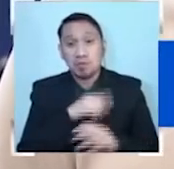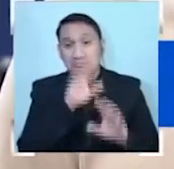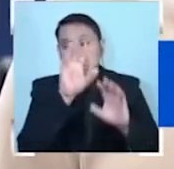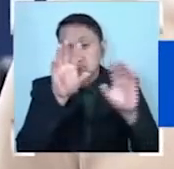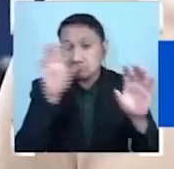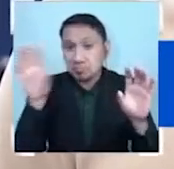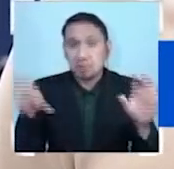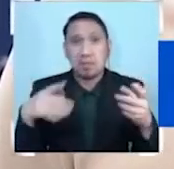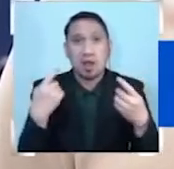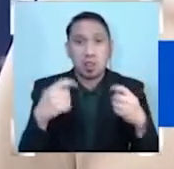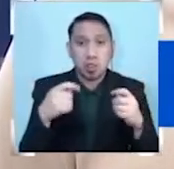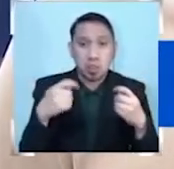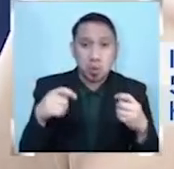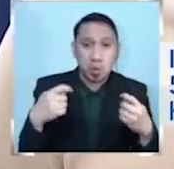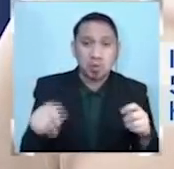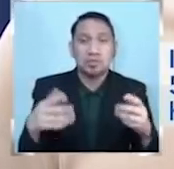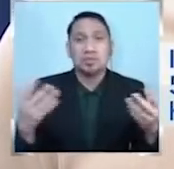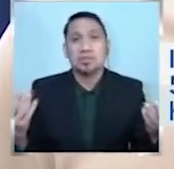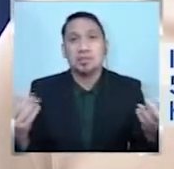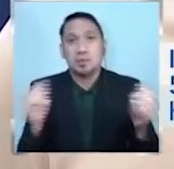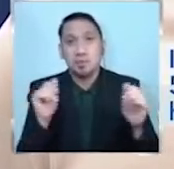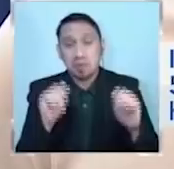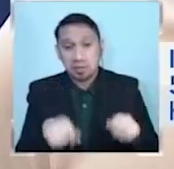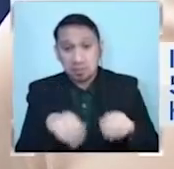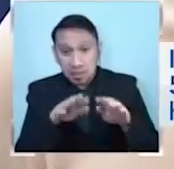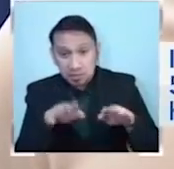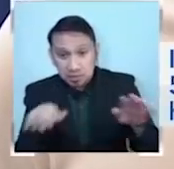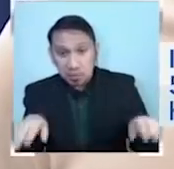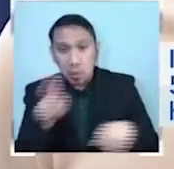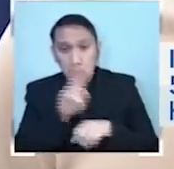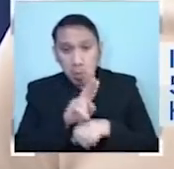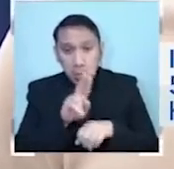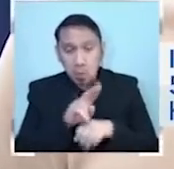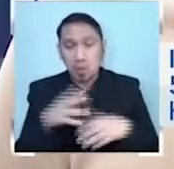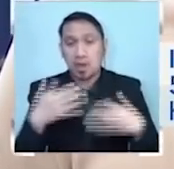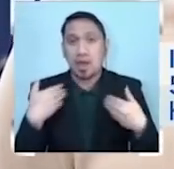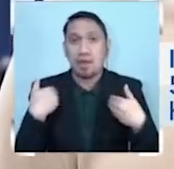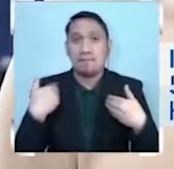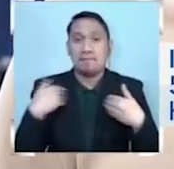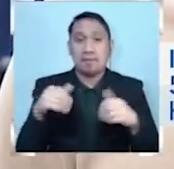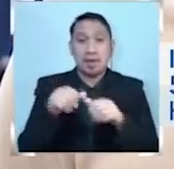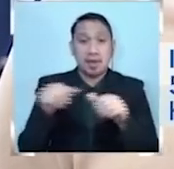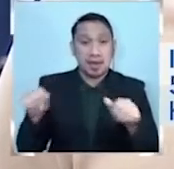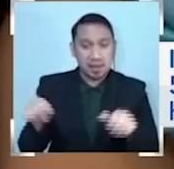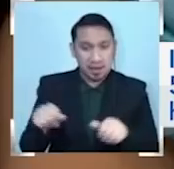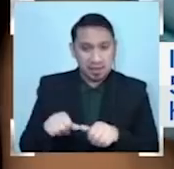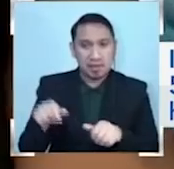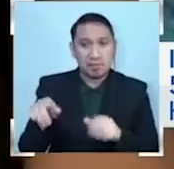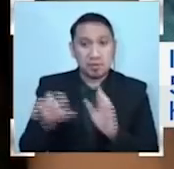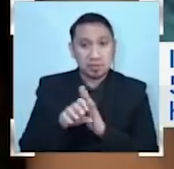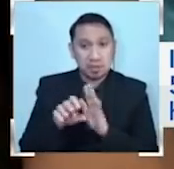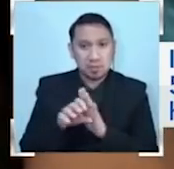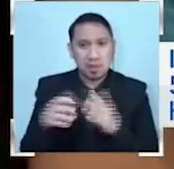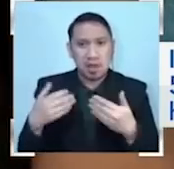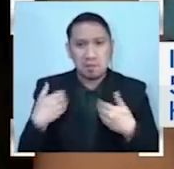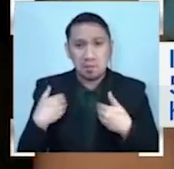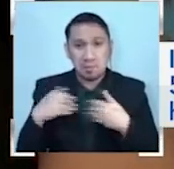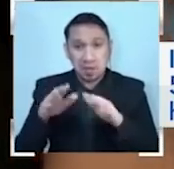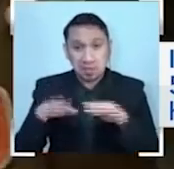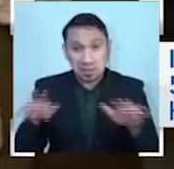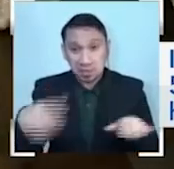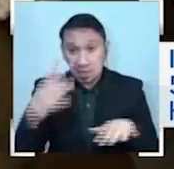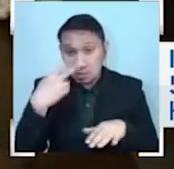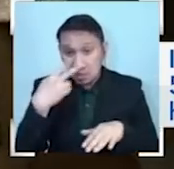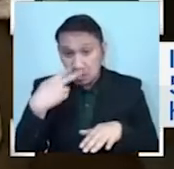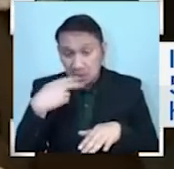na pwedeng tignan po ng mga bata. Tapos may area na rin po kaming dinededicate pag may mga umiiyak na bata, ihihiwalay na po namin